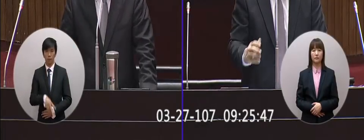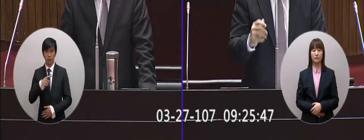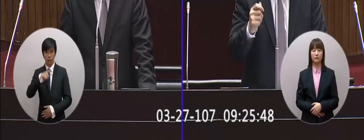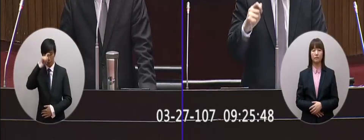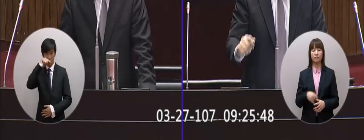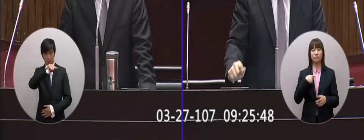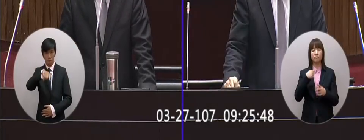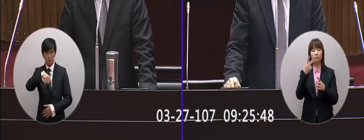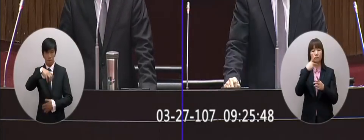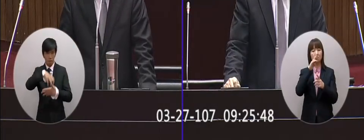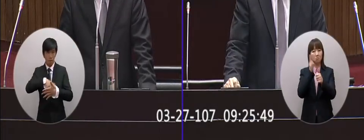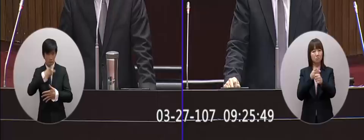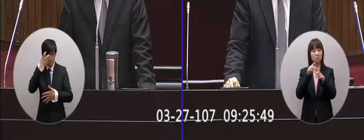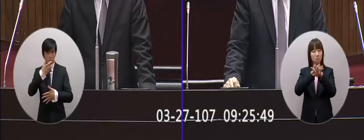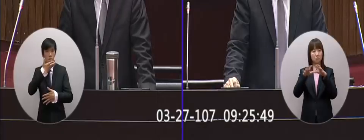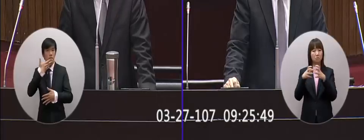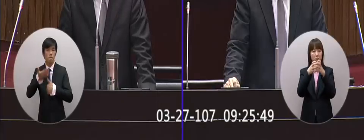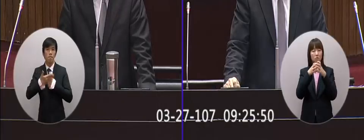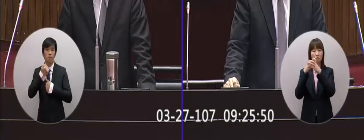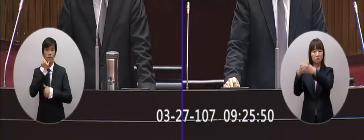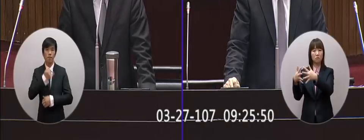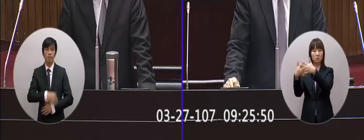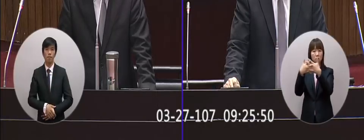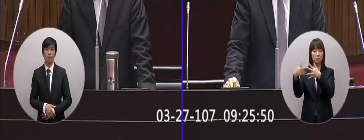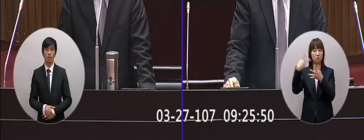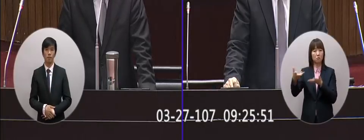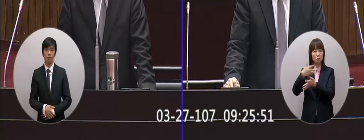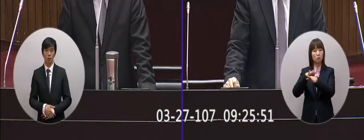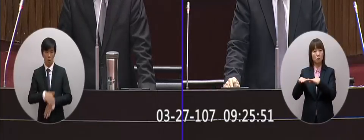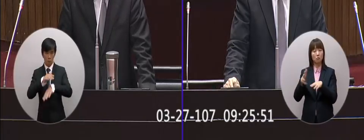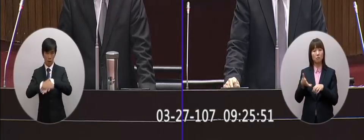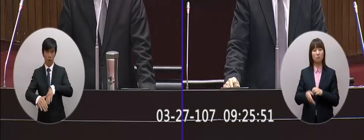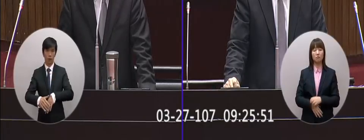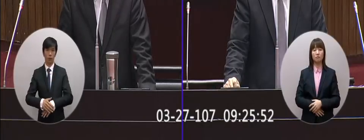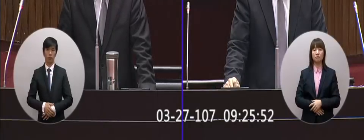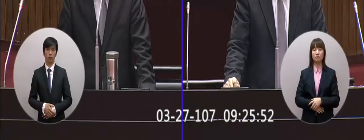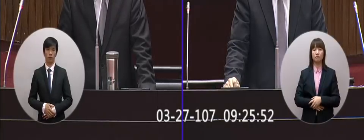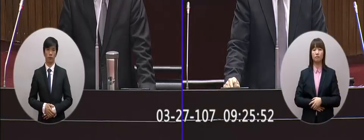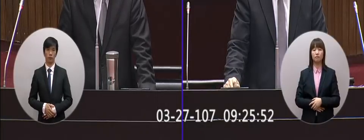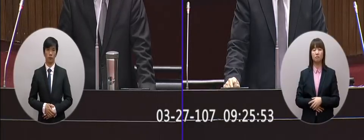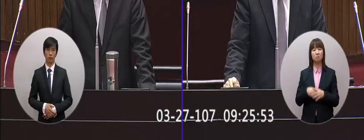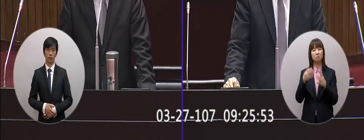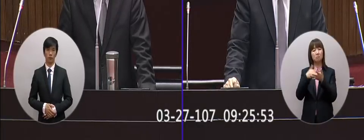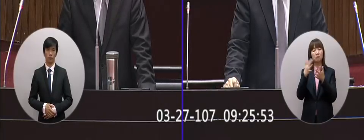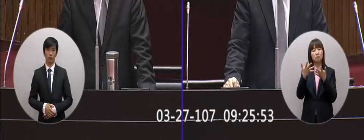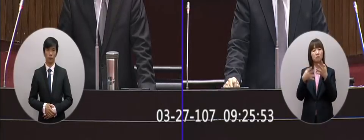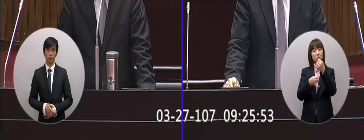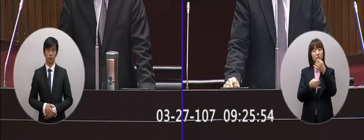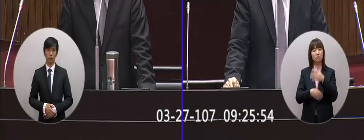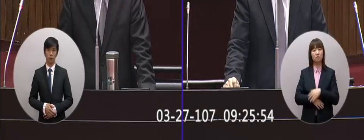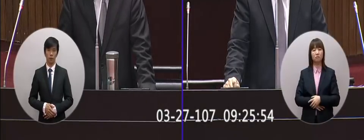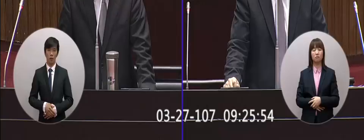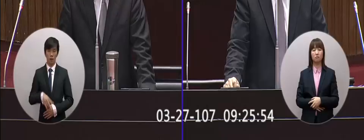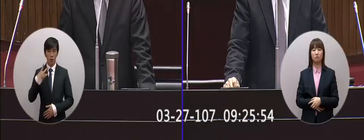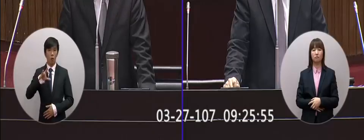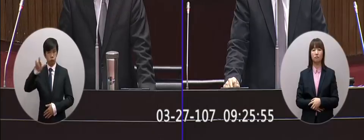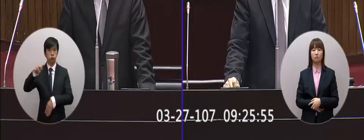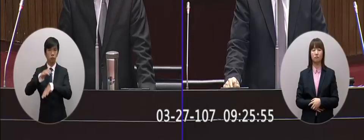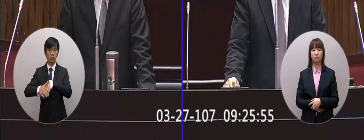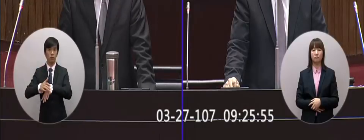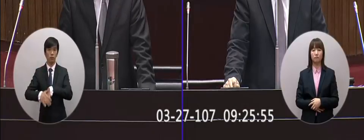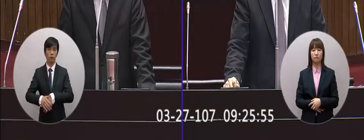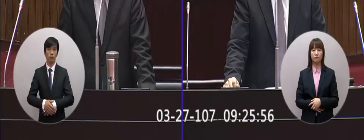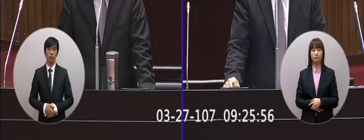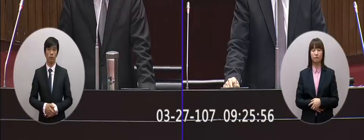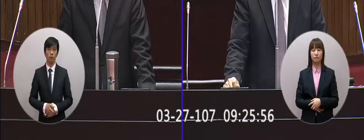注意。 院长说我们还会再派团前往美国再去做沟通。 会，我们 预计什么时候？ 还会再去哈，就是说我